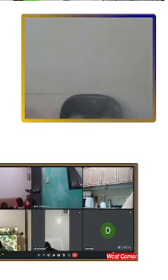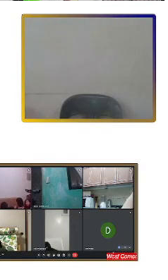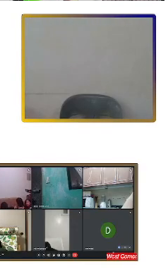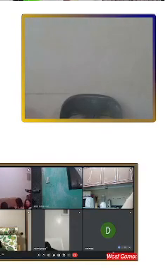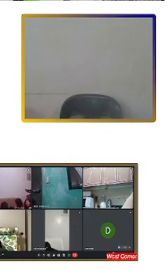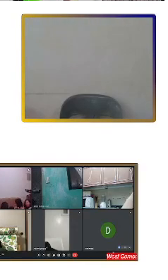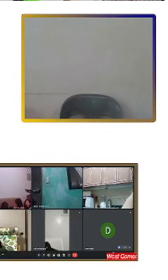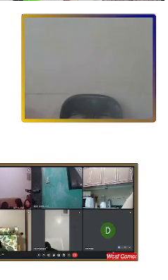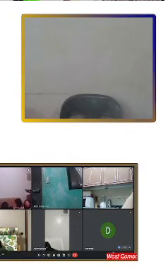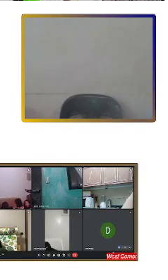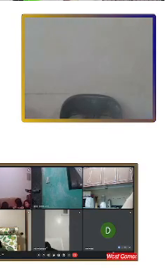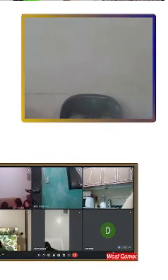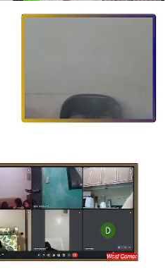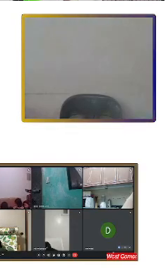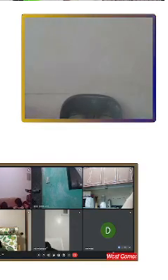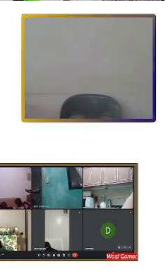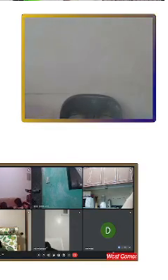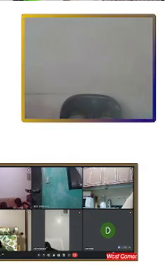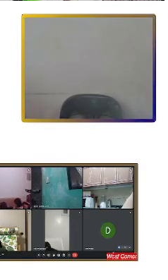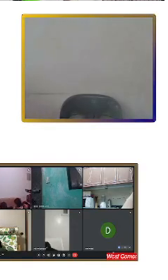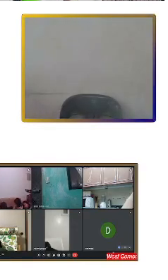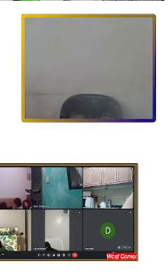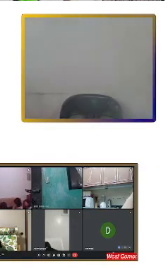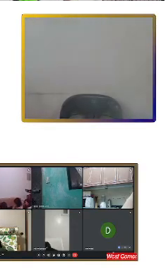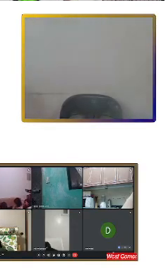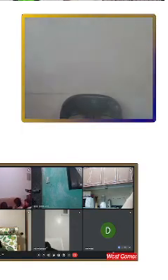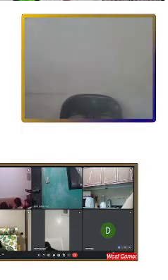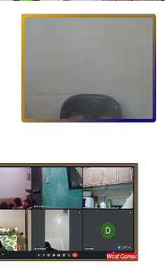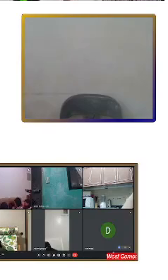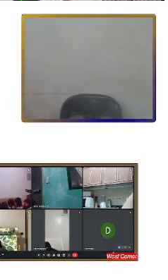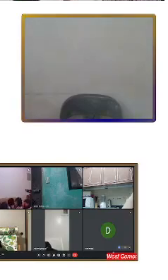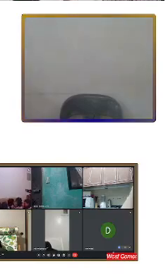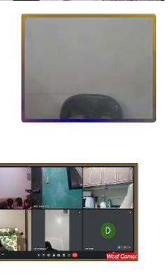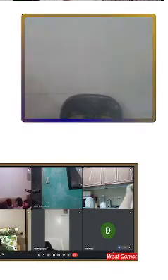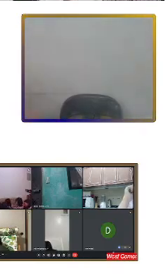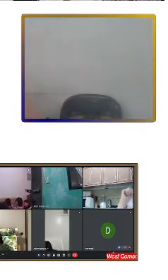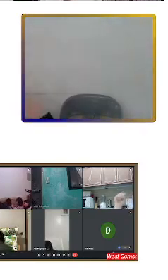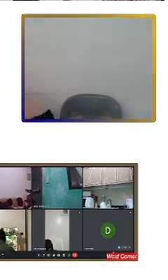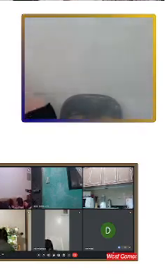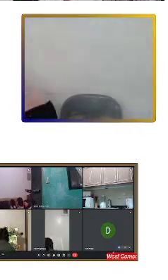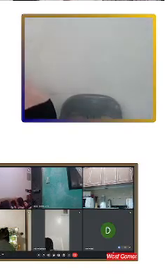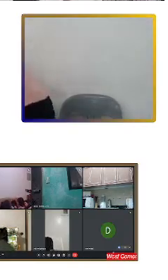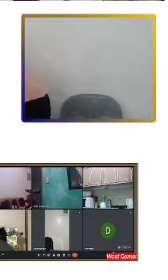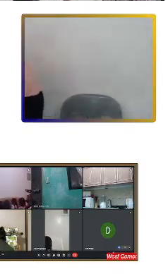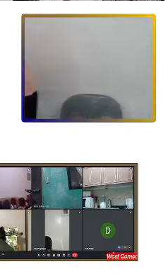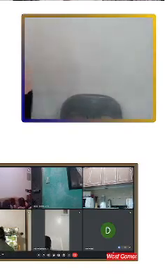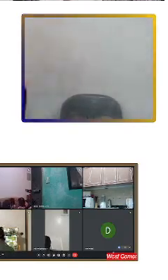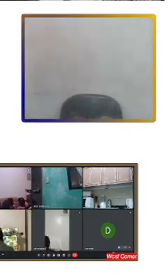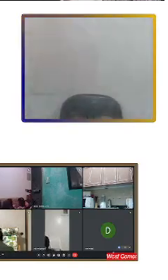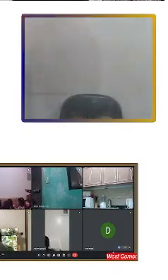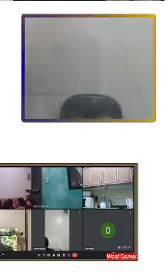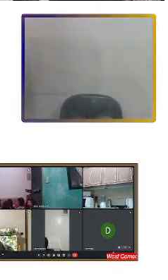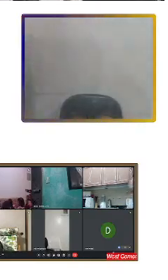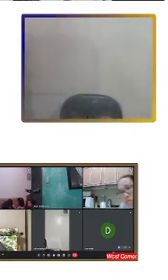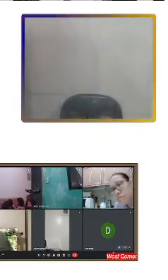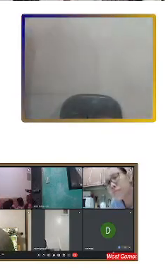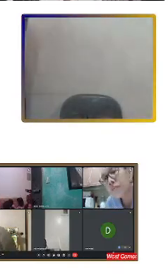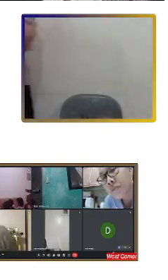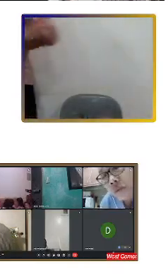pangalan ni Jesus. Amen. I believe we can shout aloud, amen, for that message. Amen.